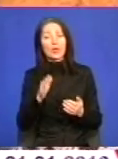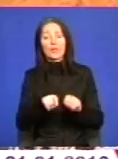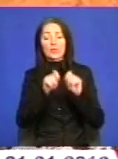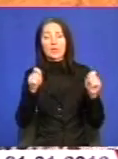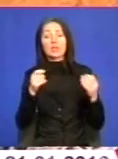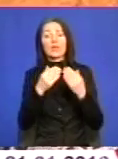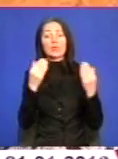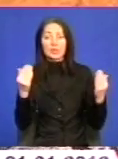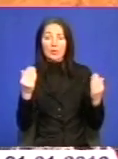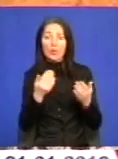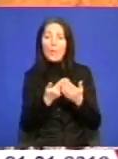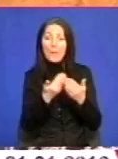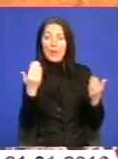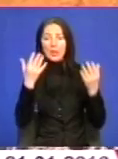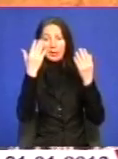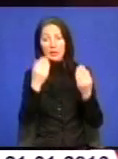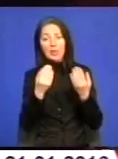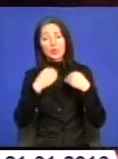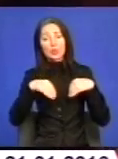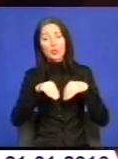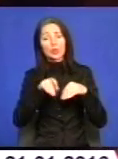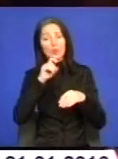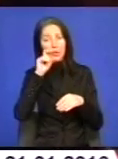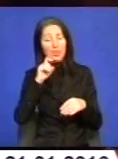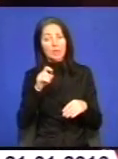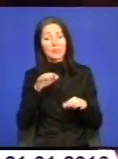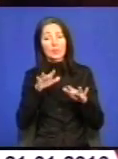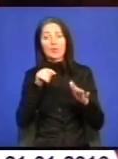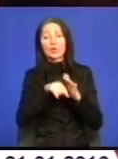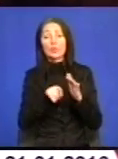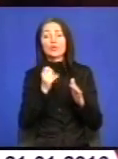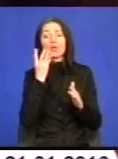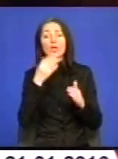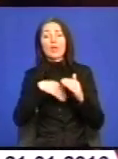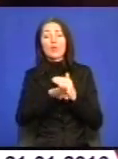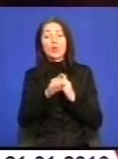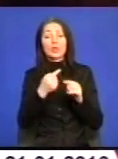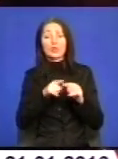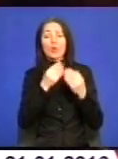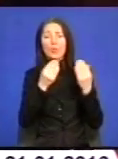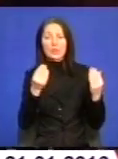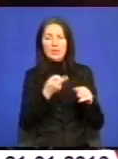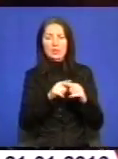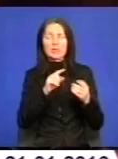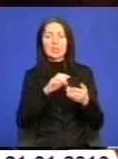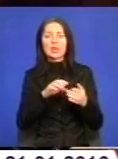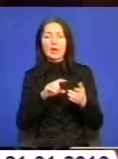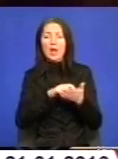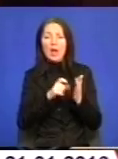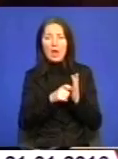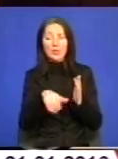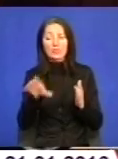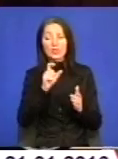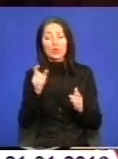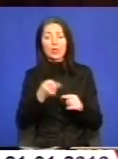якраз напередодні Дня Соборності. Справа в тому, що коли виходиш з цього музею, з цих камер, всі люди, які звідси